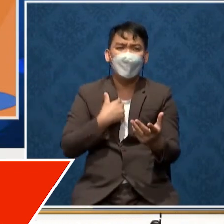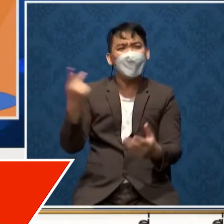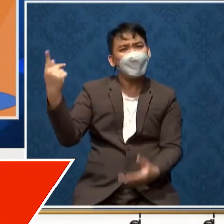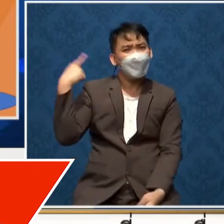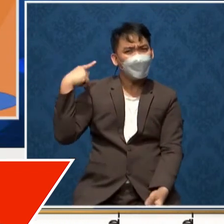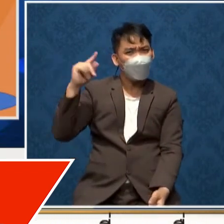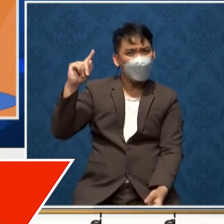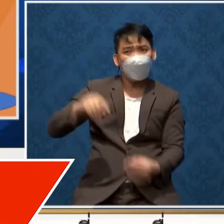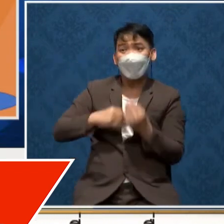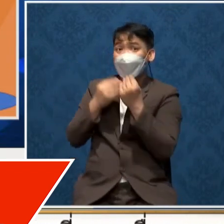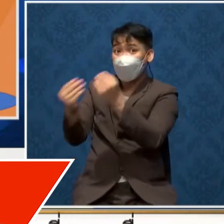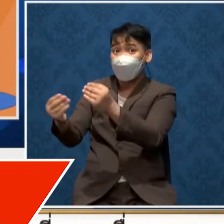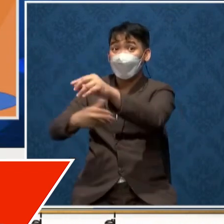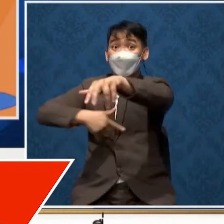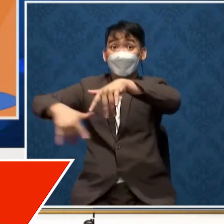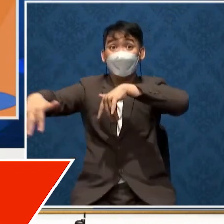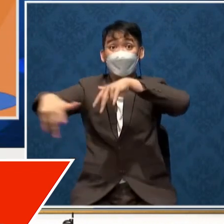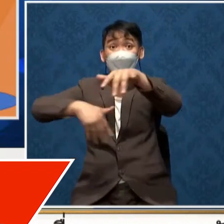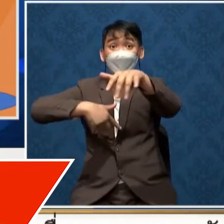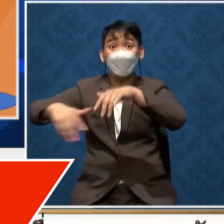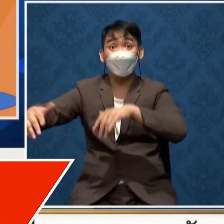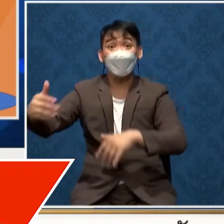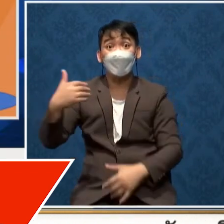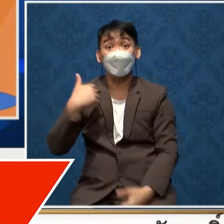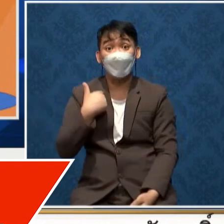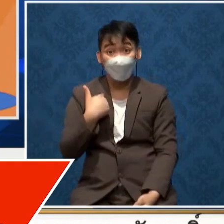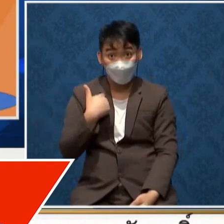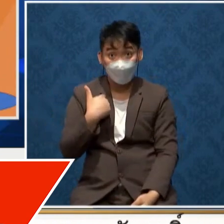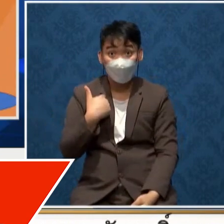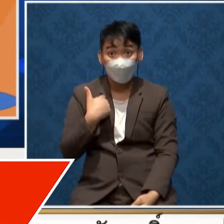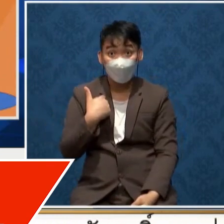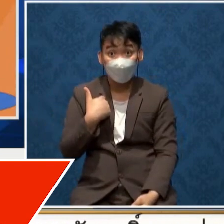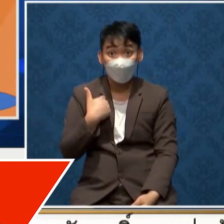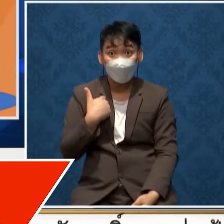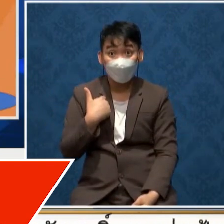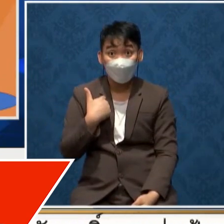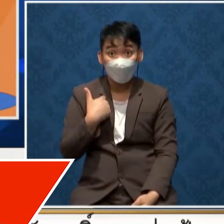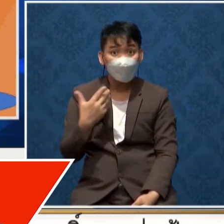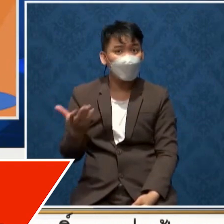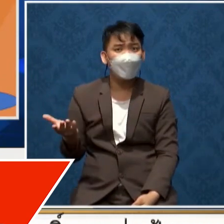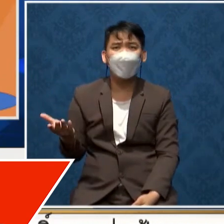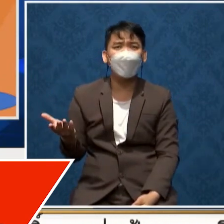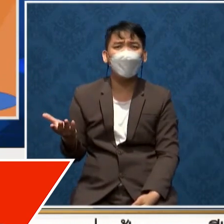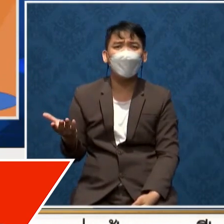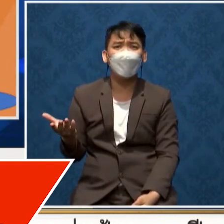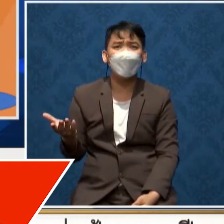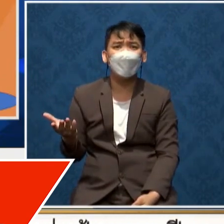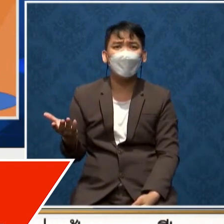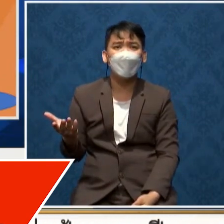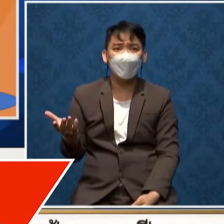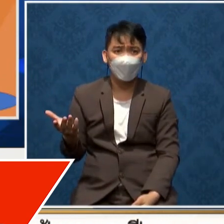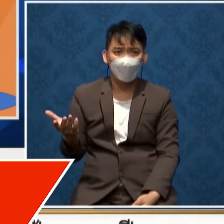อประชาชนอย่างเป็นรูปธรรมอย่างไรบ้างครับคำถามสุดท้าย